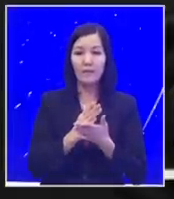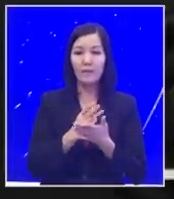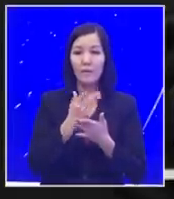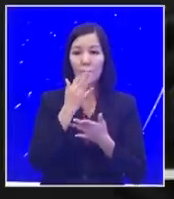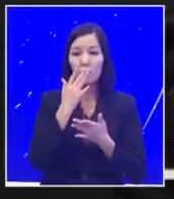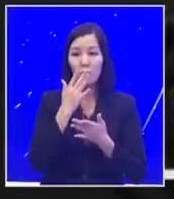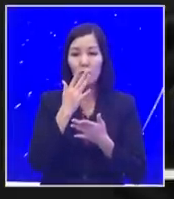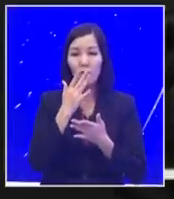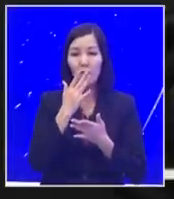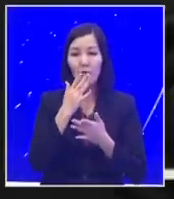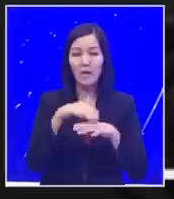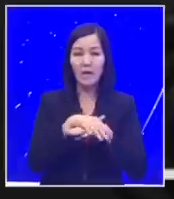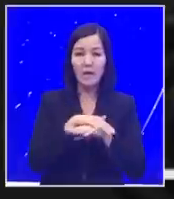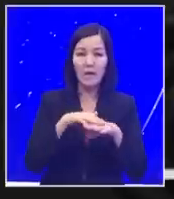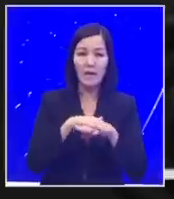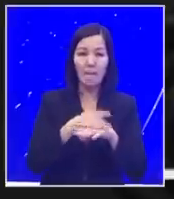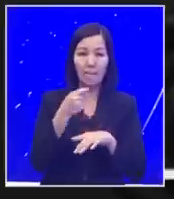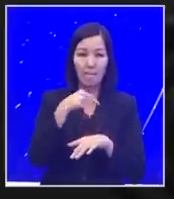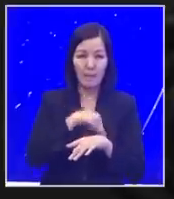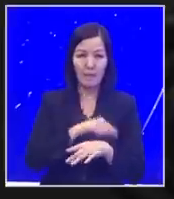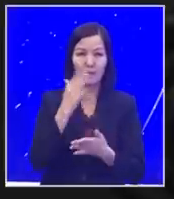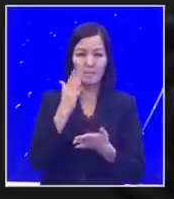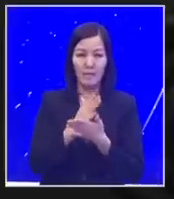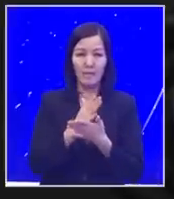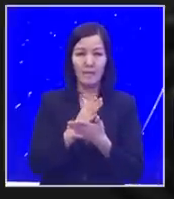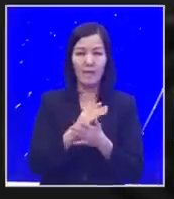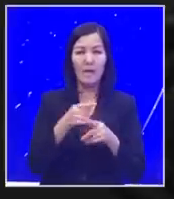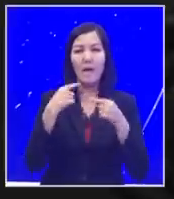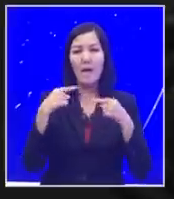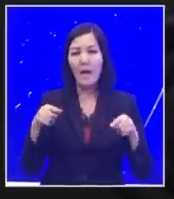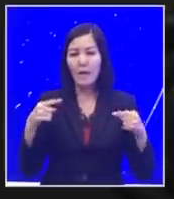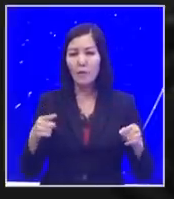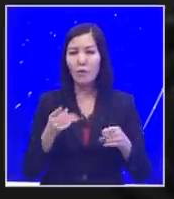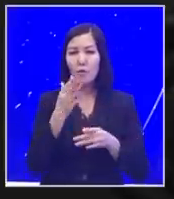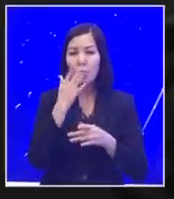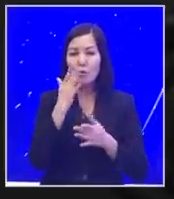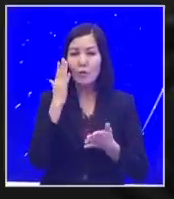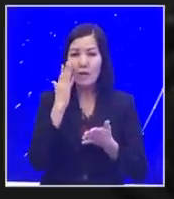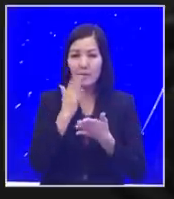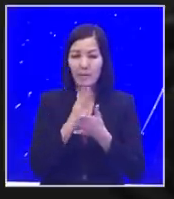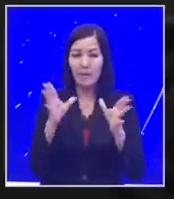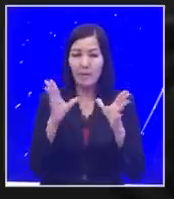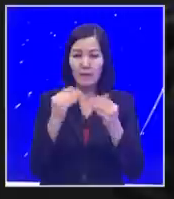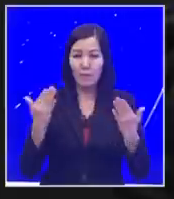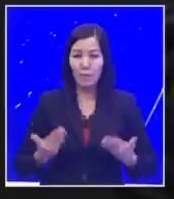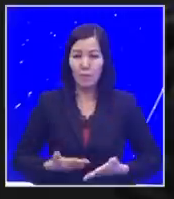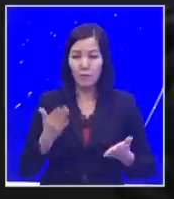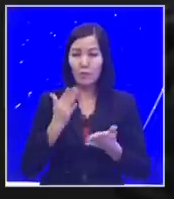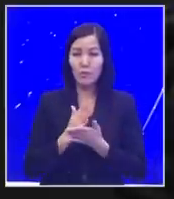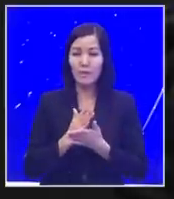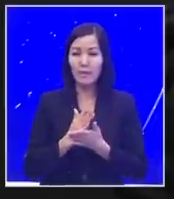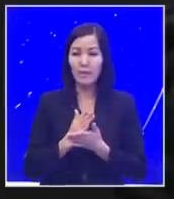ұлтқа мінез берілді, әр түрлі ұлттар өмірге келді. Ал енді осы